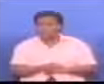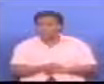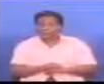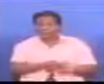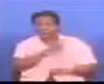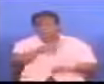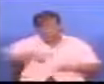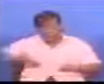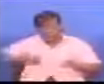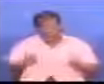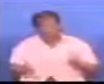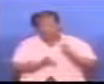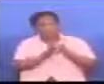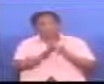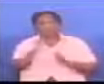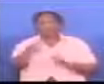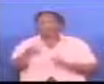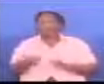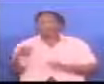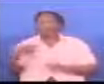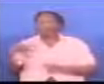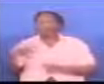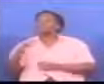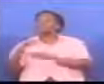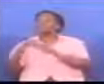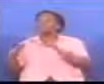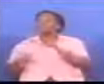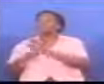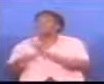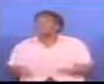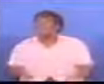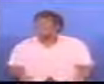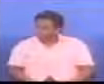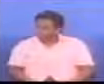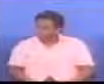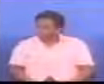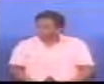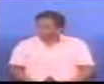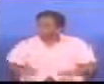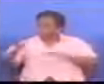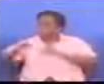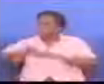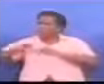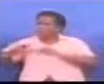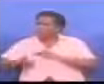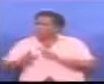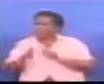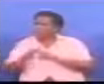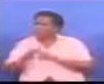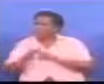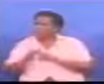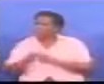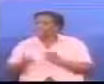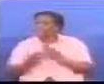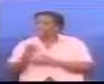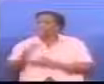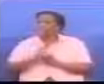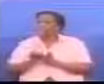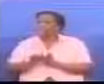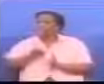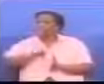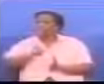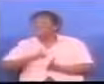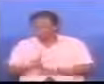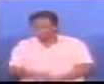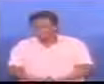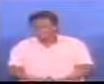wa ujenzi. Wakati wake waliruhusu wakandarasi kutoka sekta binafsi